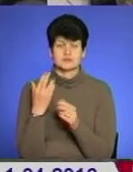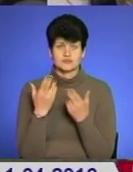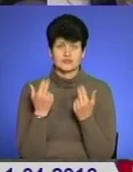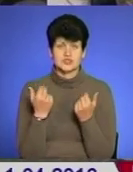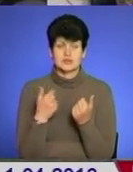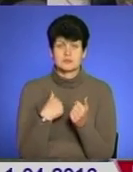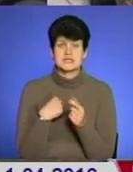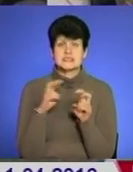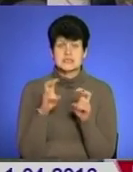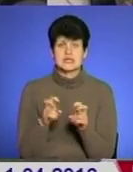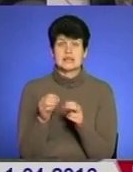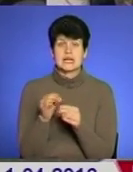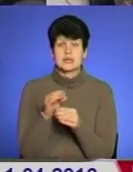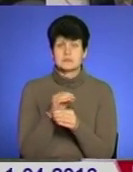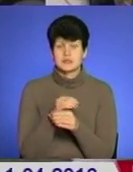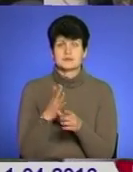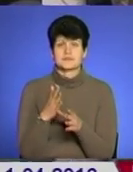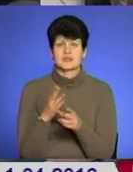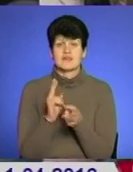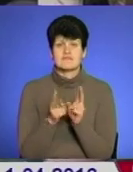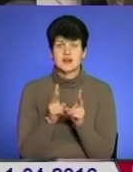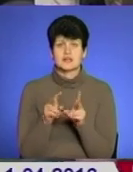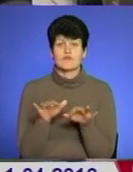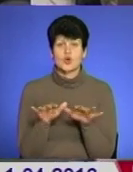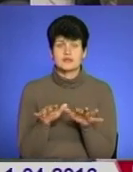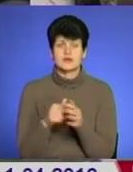Звичайно, ми сиділи, ліпили ці вареники, варили в котлах.